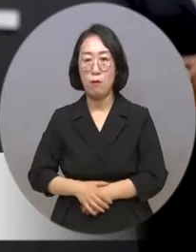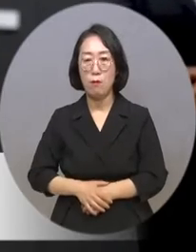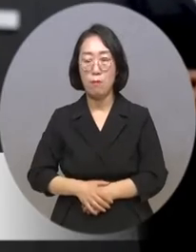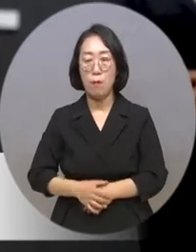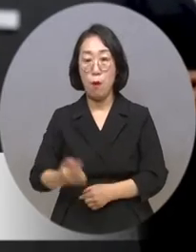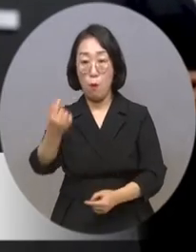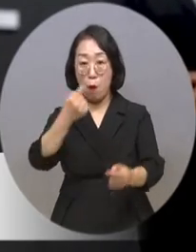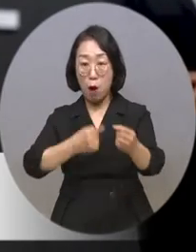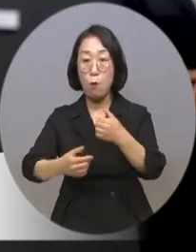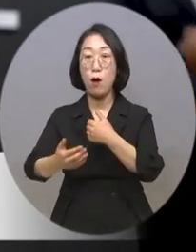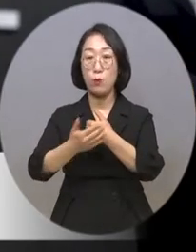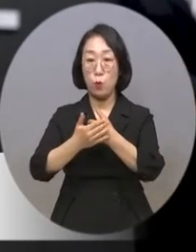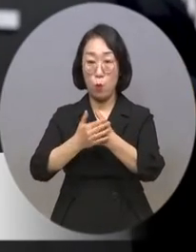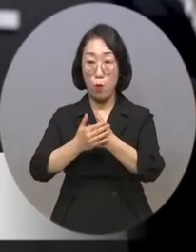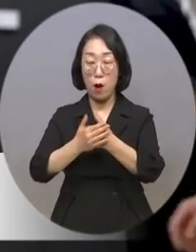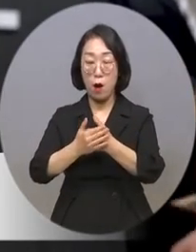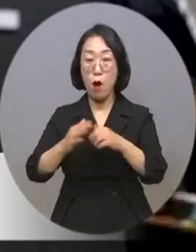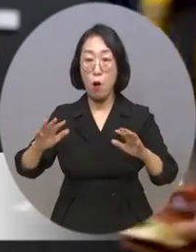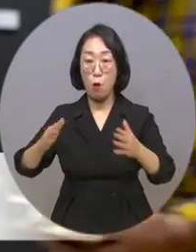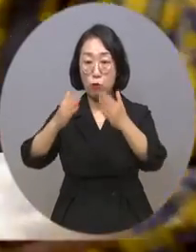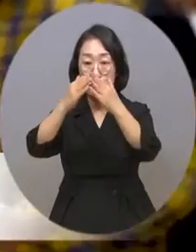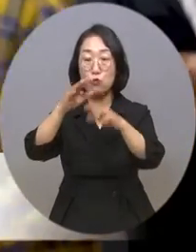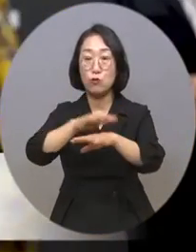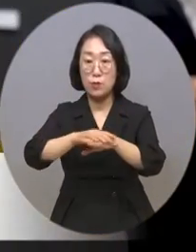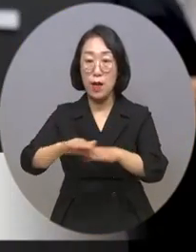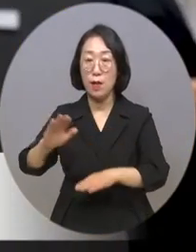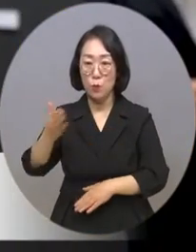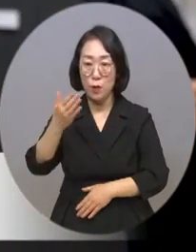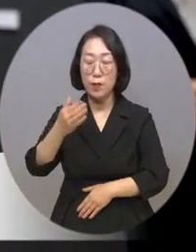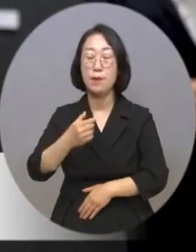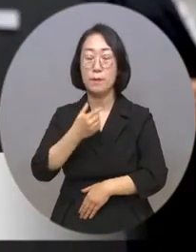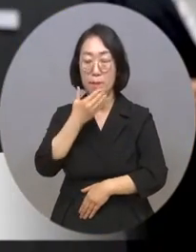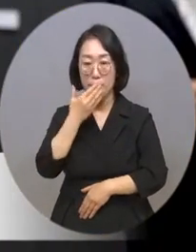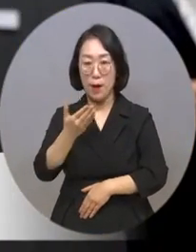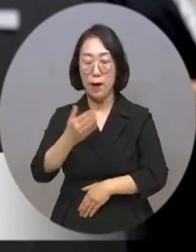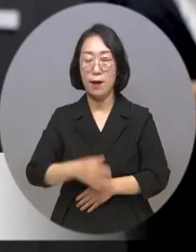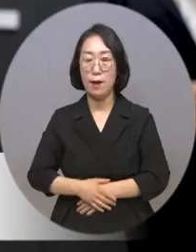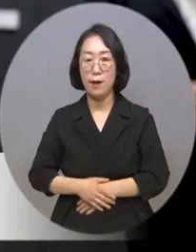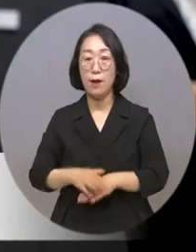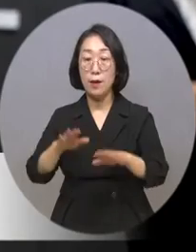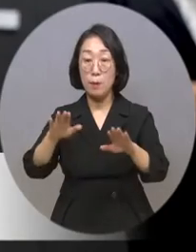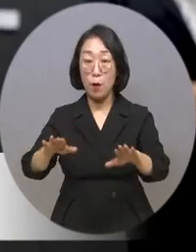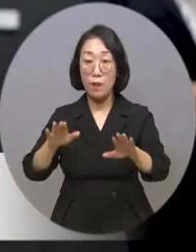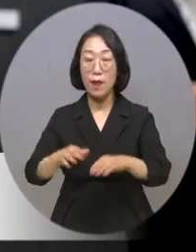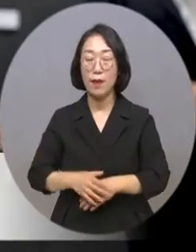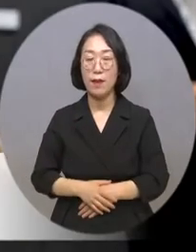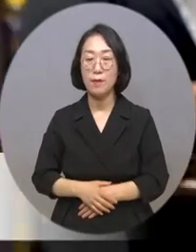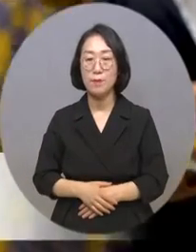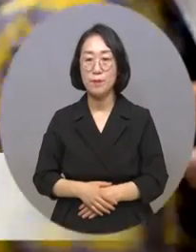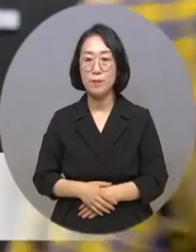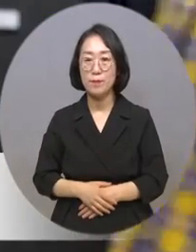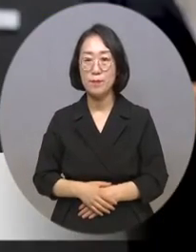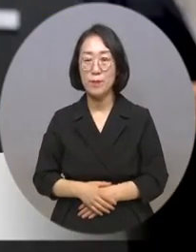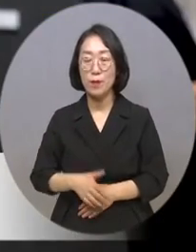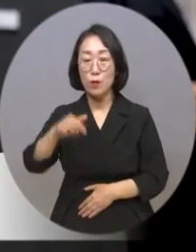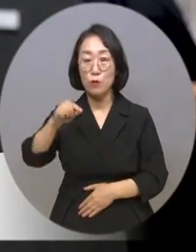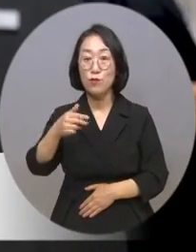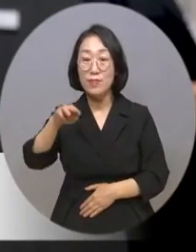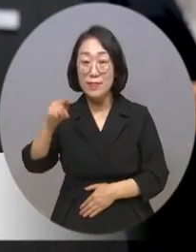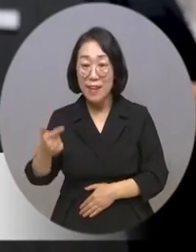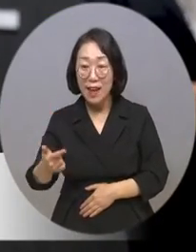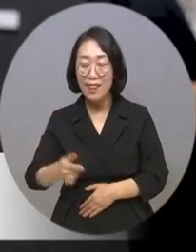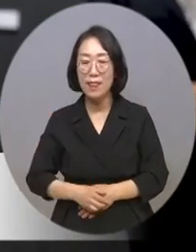참여해서 성전 건축이 잘 이루어질 것으로 봅니다. 이번에 또 우리 그 군산시의